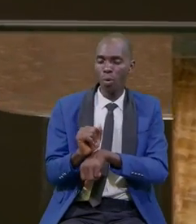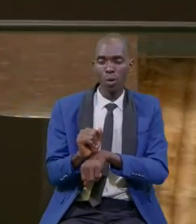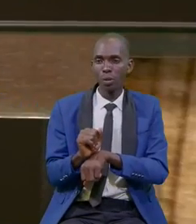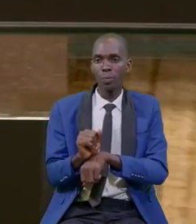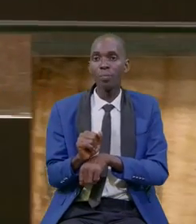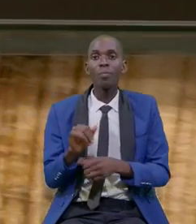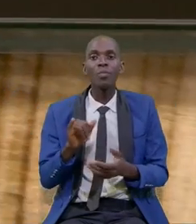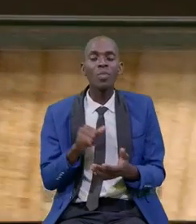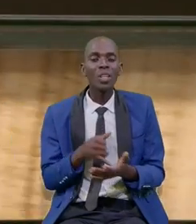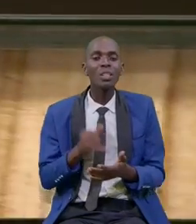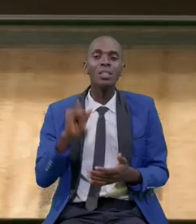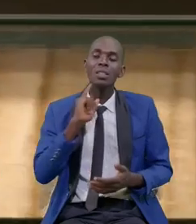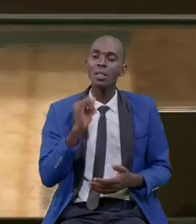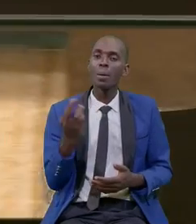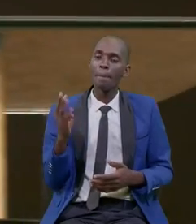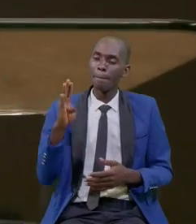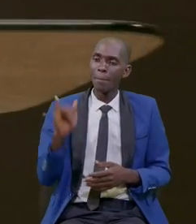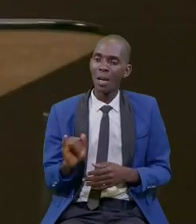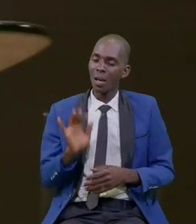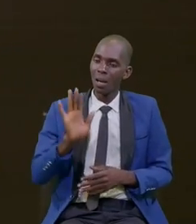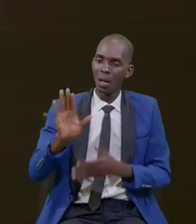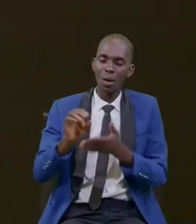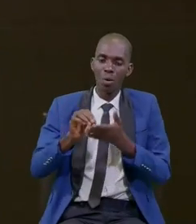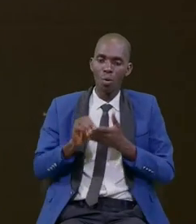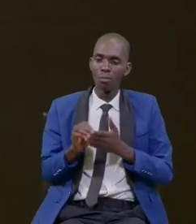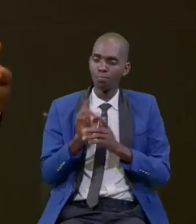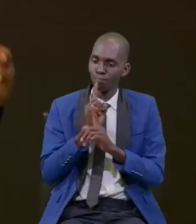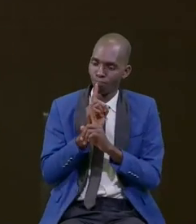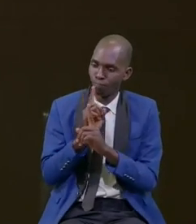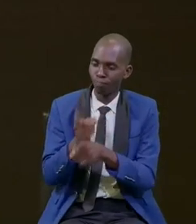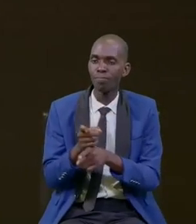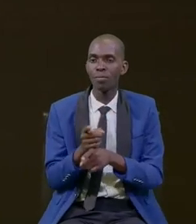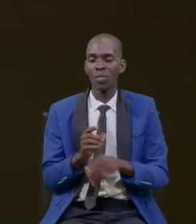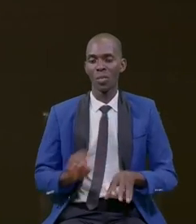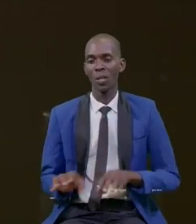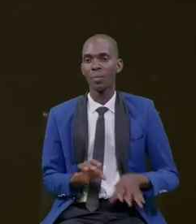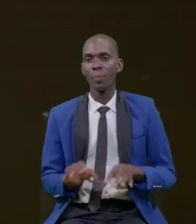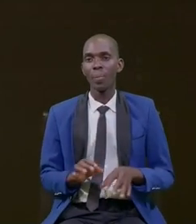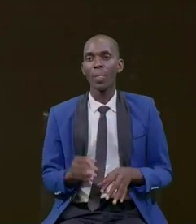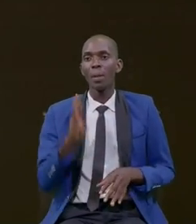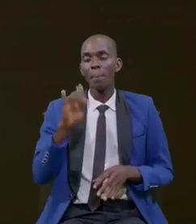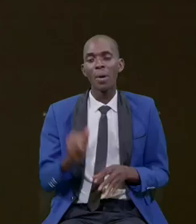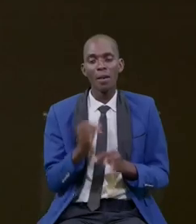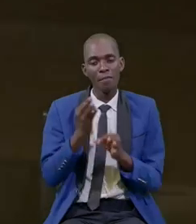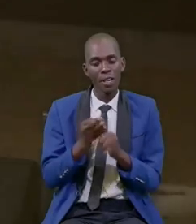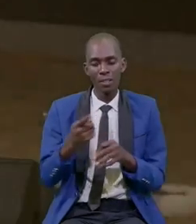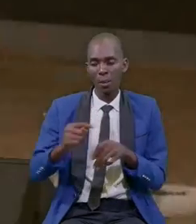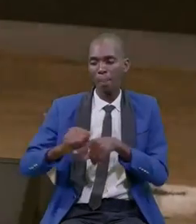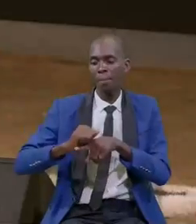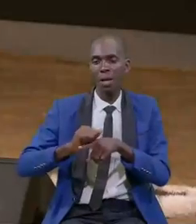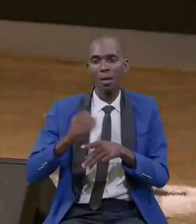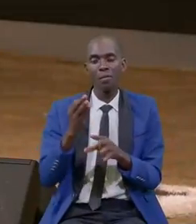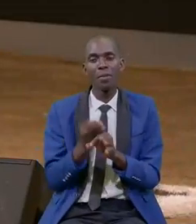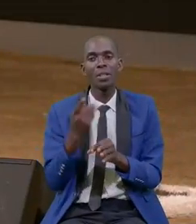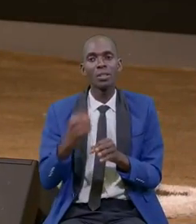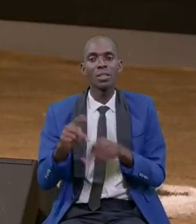Cela veut dire que par son acte correspondance, par la foi pratique, par le